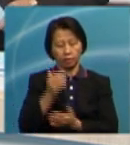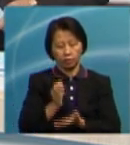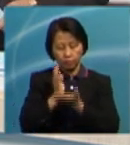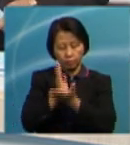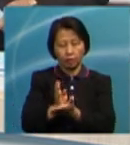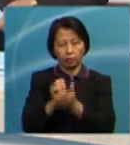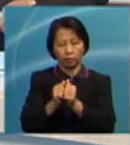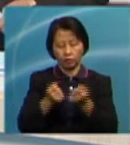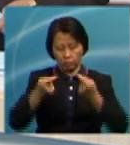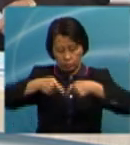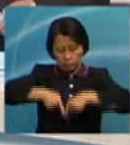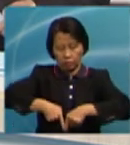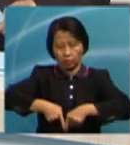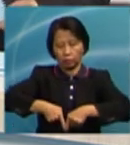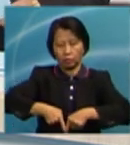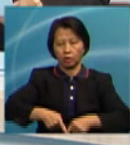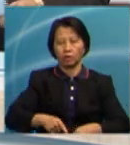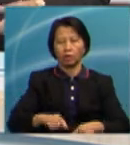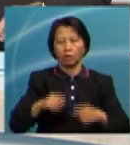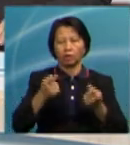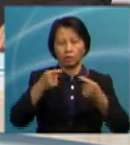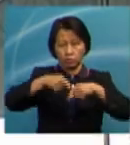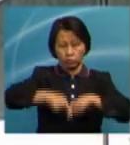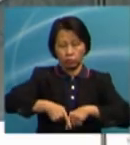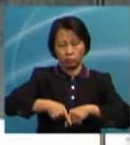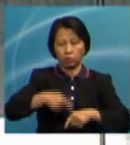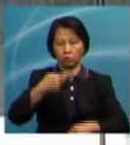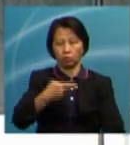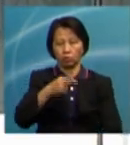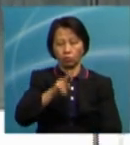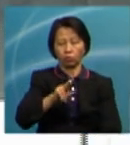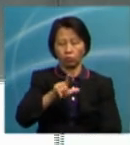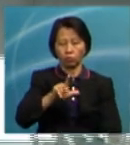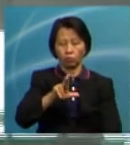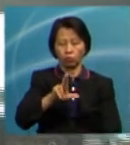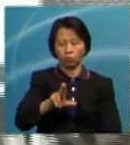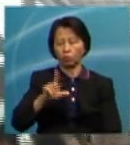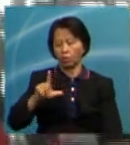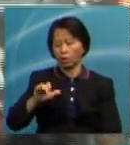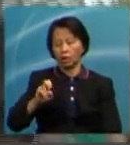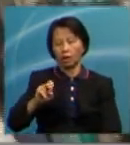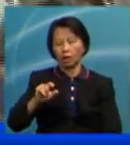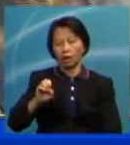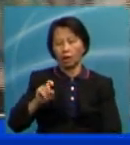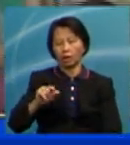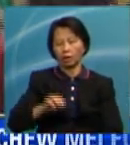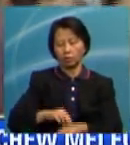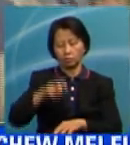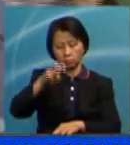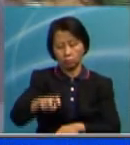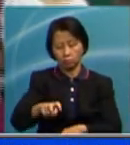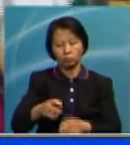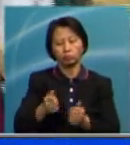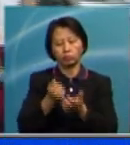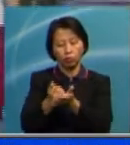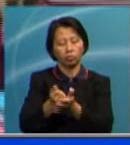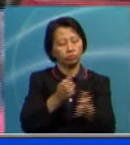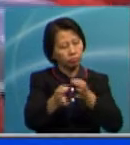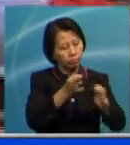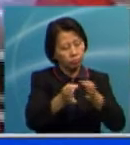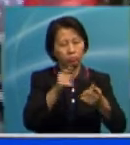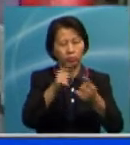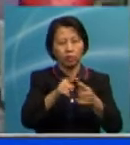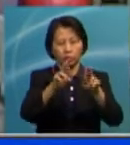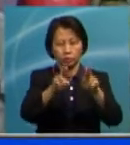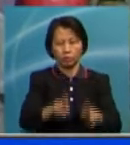jendera umno Hulu langat jentera umno Hulu langat akan terus turun Padang bagi memberi penjelasan kepada